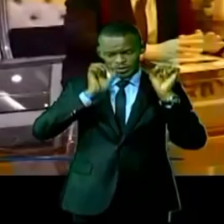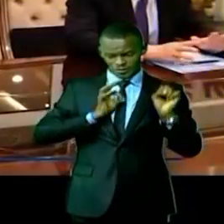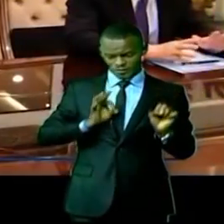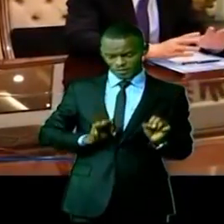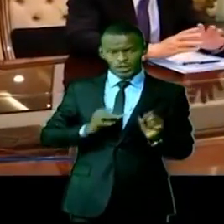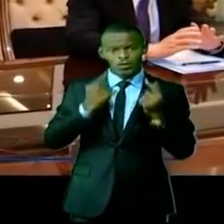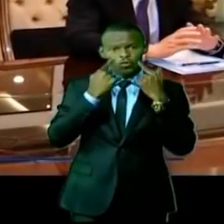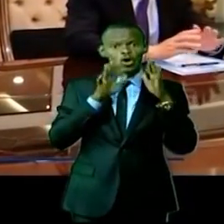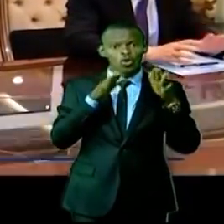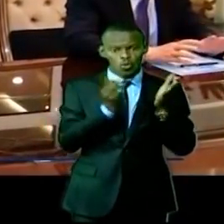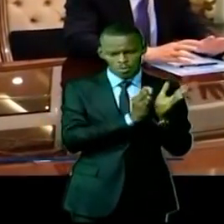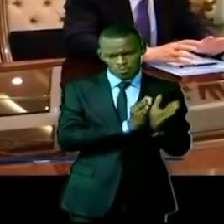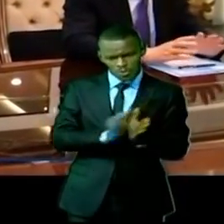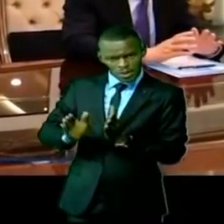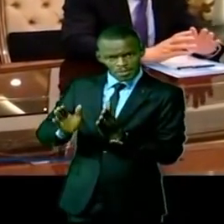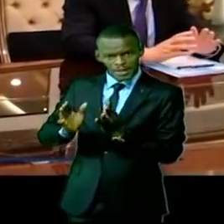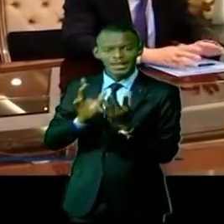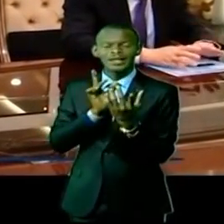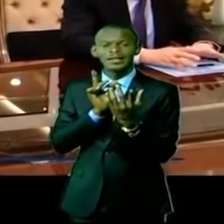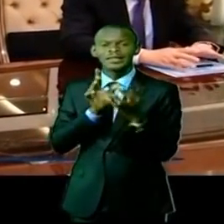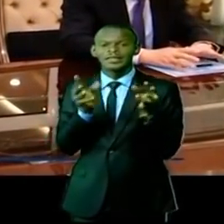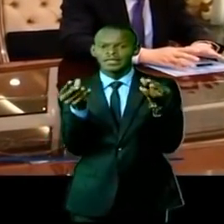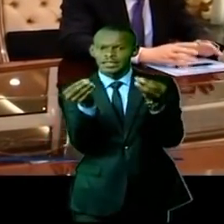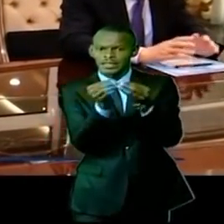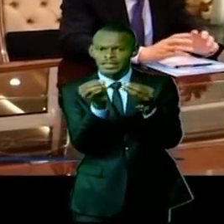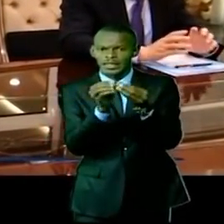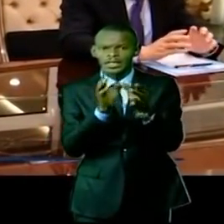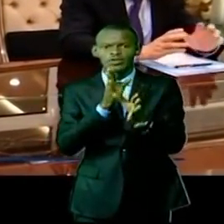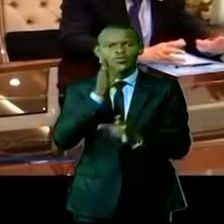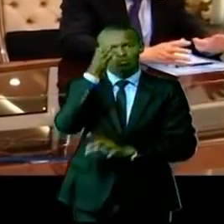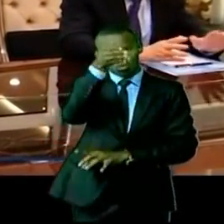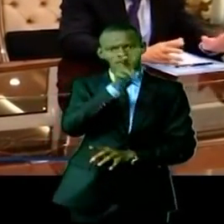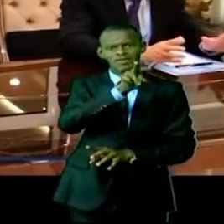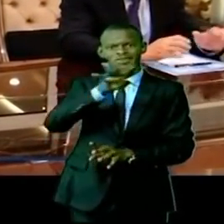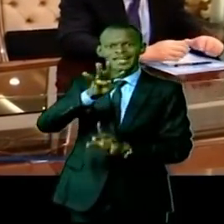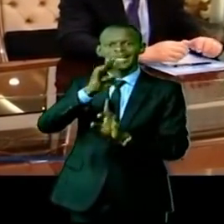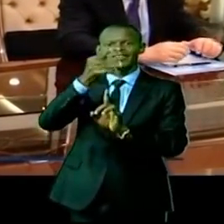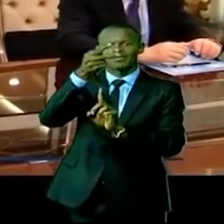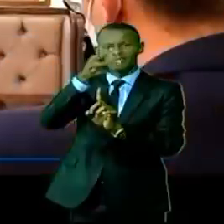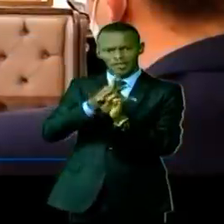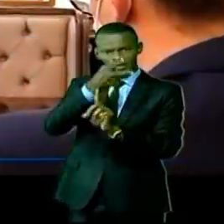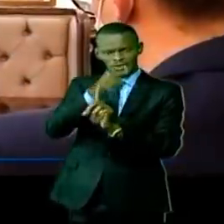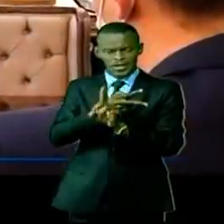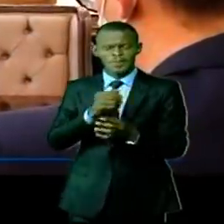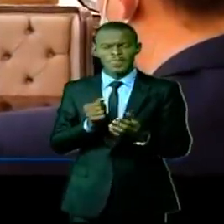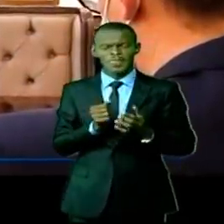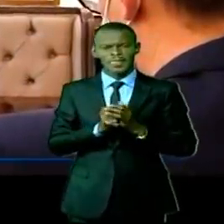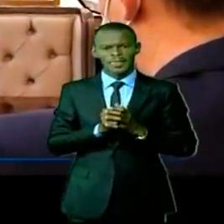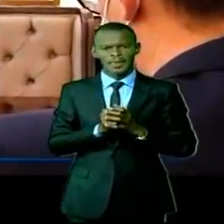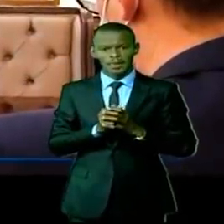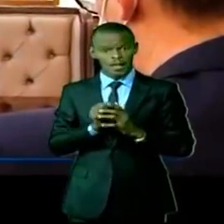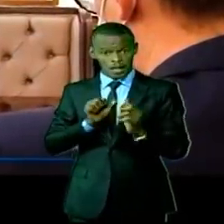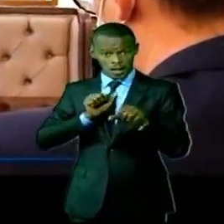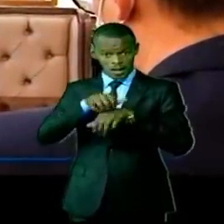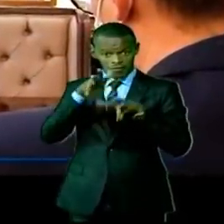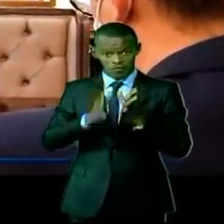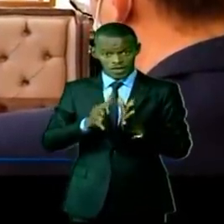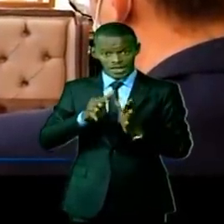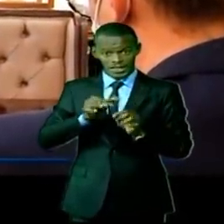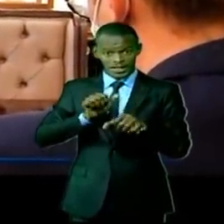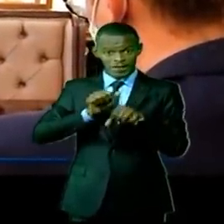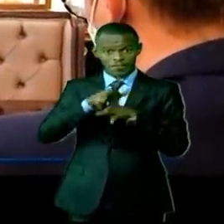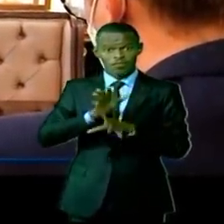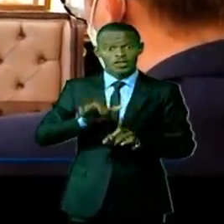le préparatif de cette rencontre. D'entrée de jeu, l'envoyé spécial du secrétaire général Antonio Guterres a tenu